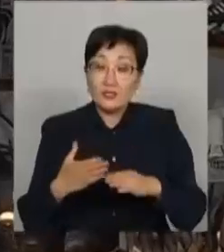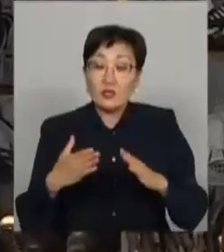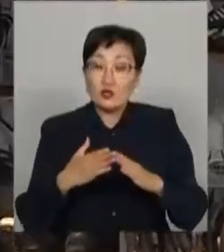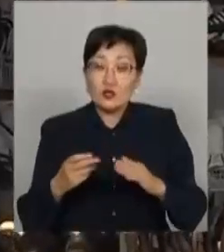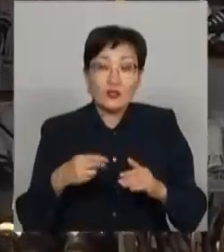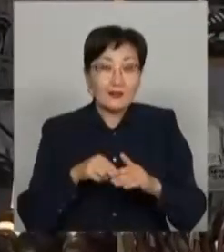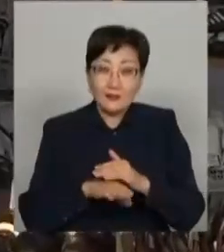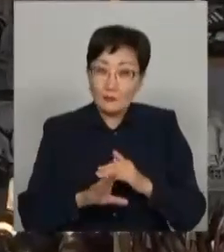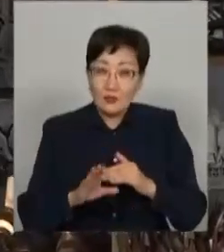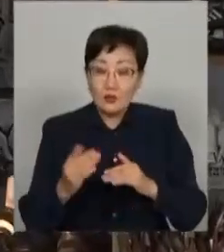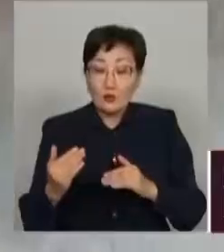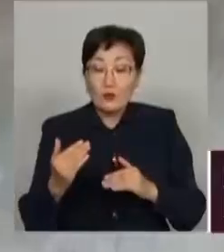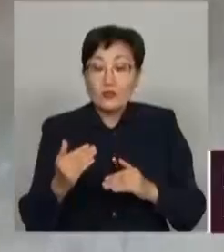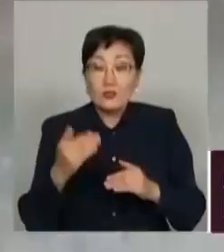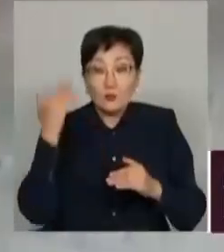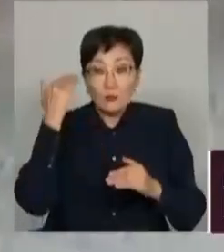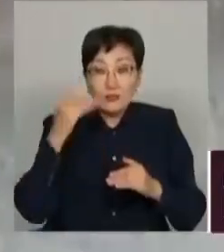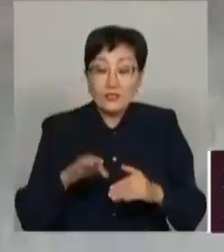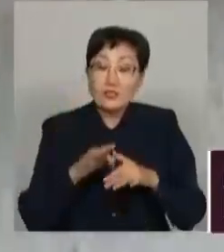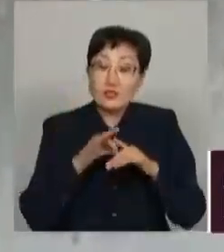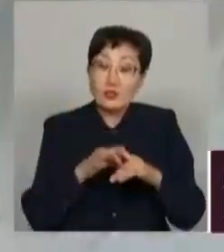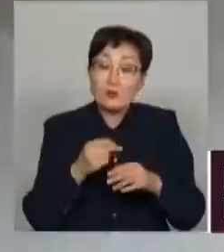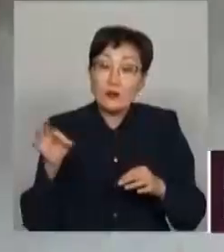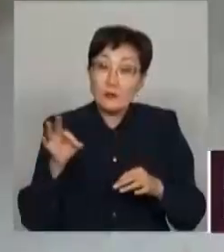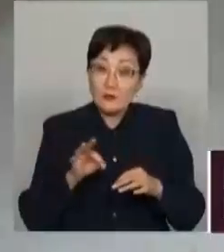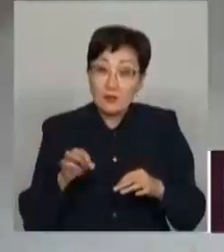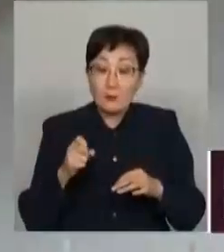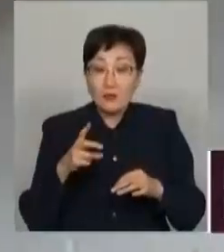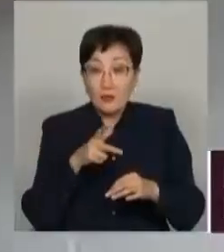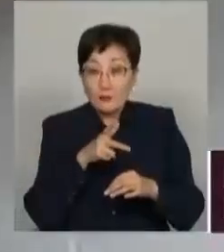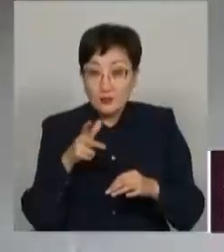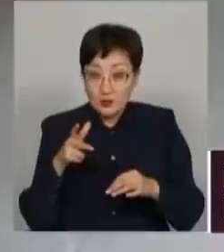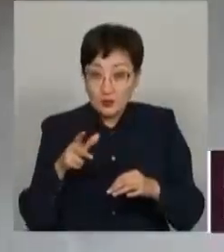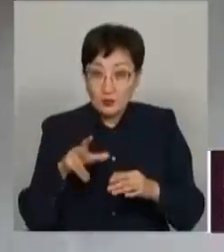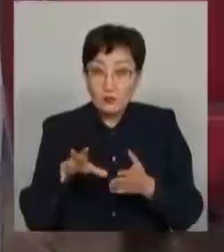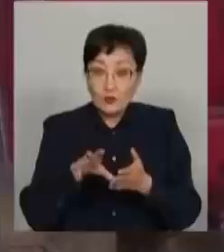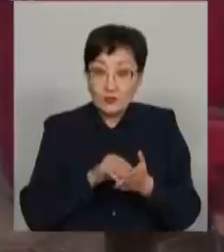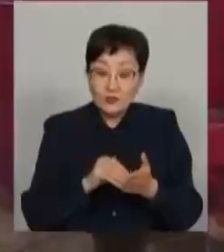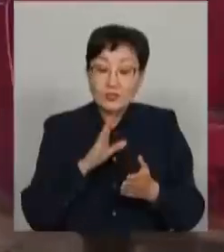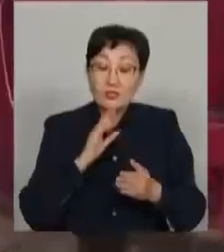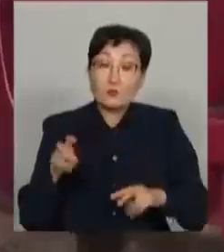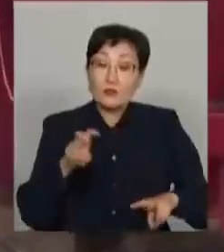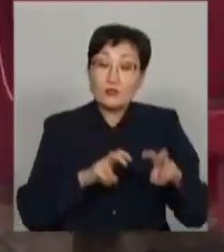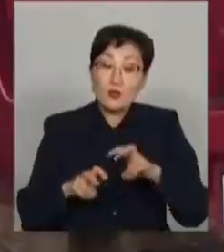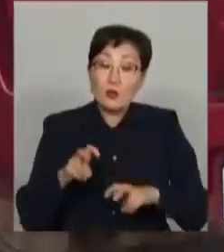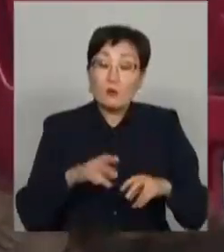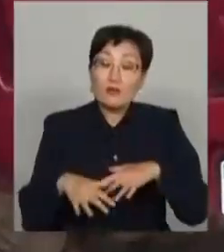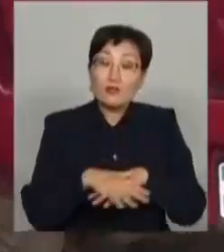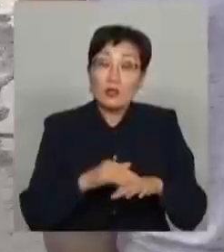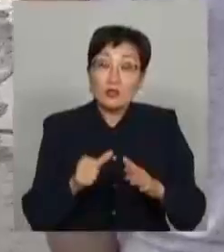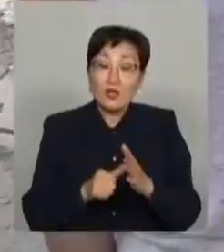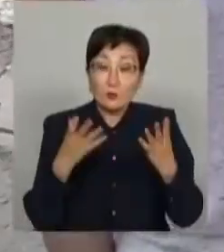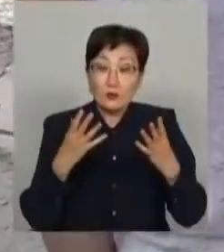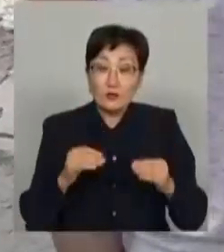өтіп кеткен. Оның бейтаныс адаммен қол ұстасып бара жатқан сәті бірнеше бейне камераға түскен. Қызды іздеуге шыққан Бесағаш шырты 6